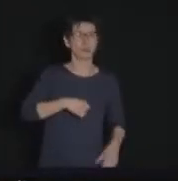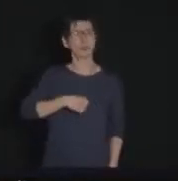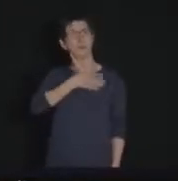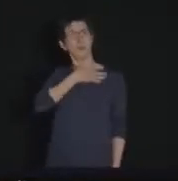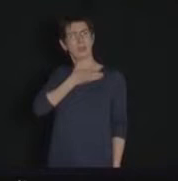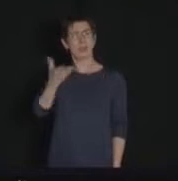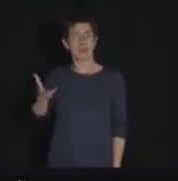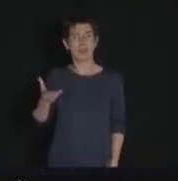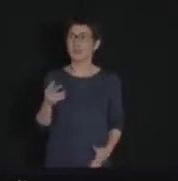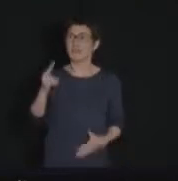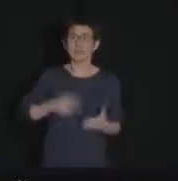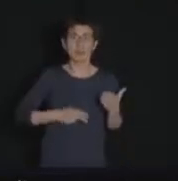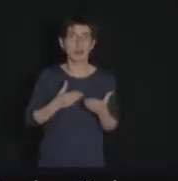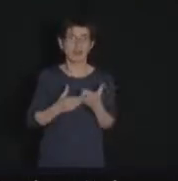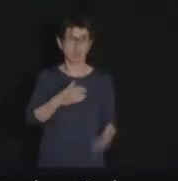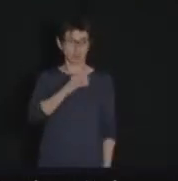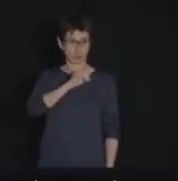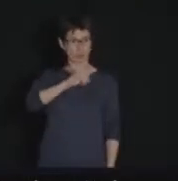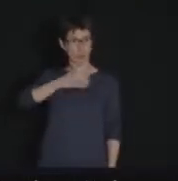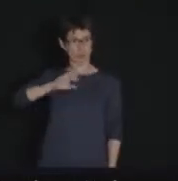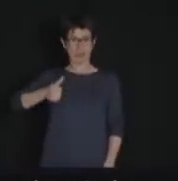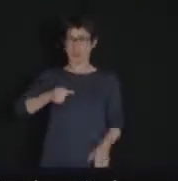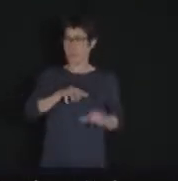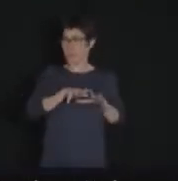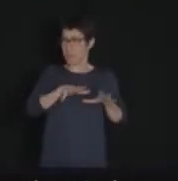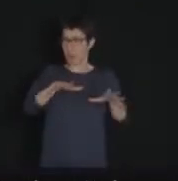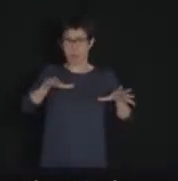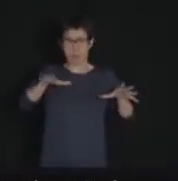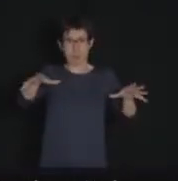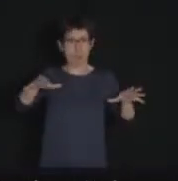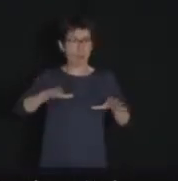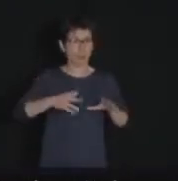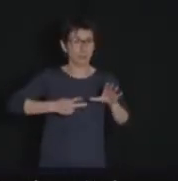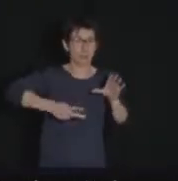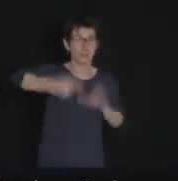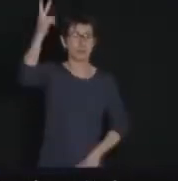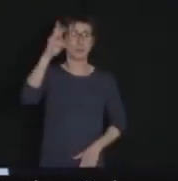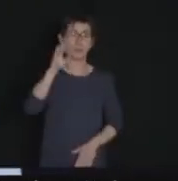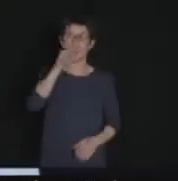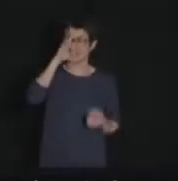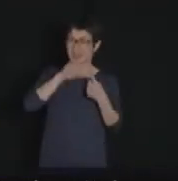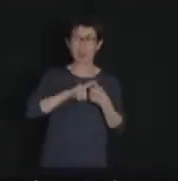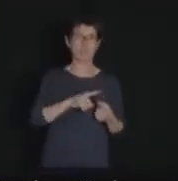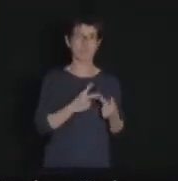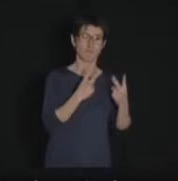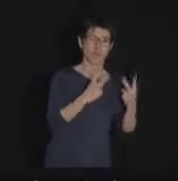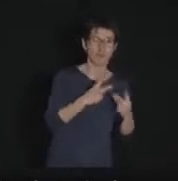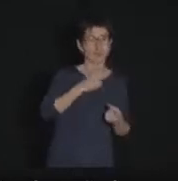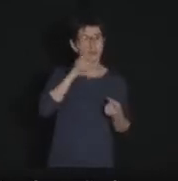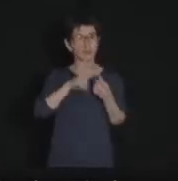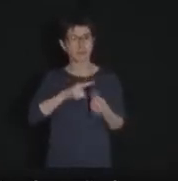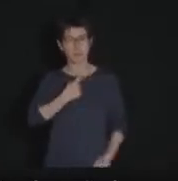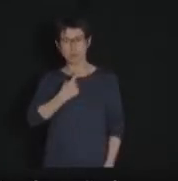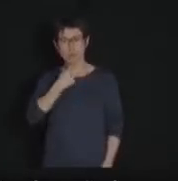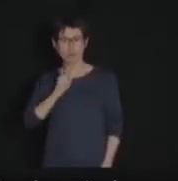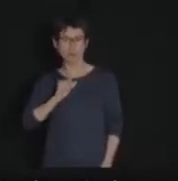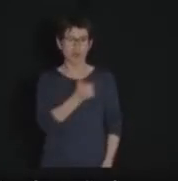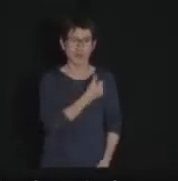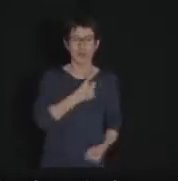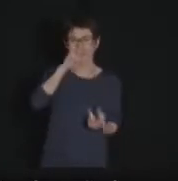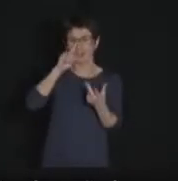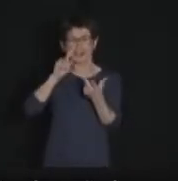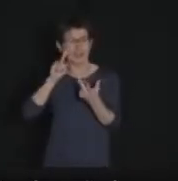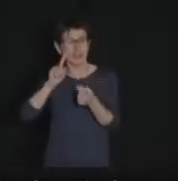bon, ce n'est pas vrai qu'on soit obligé d'être envahi. Oui, c'est une invasion sur nos goûts, sur nos